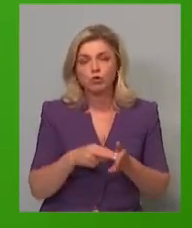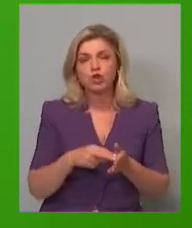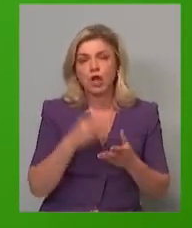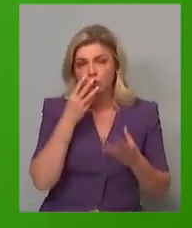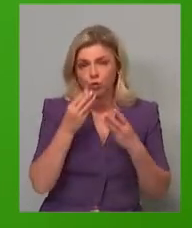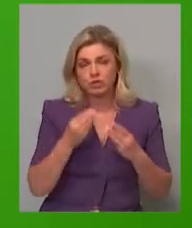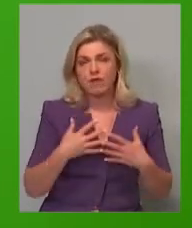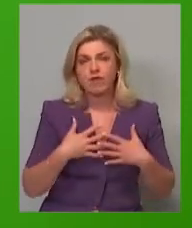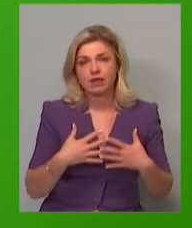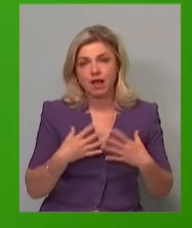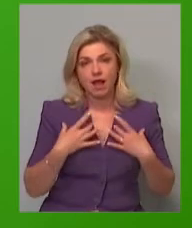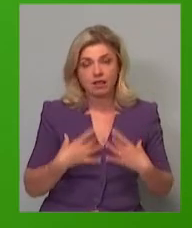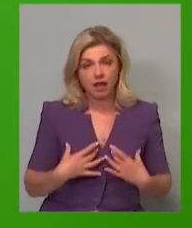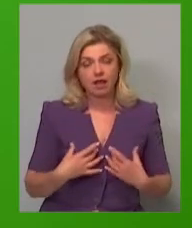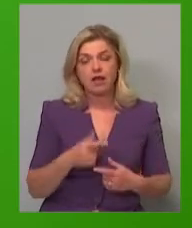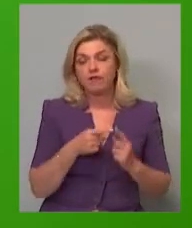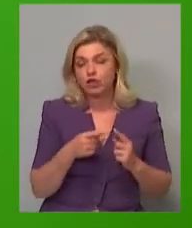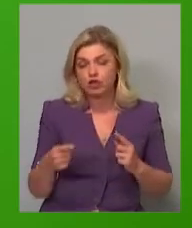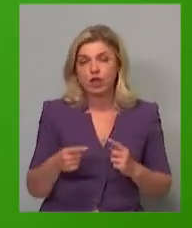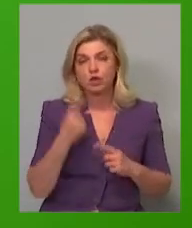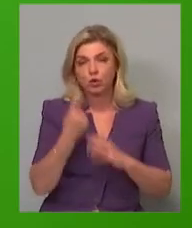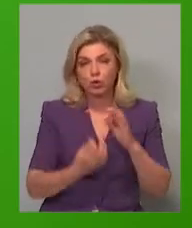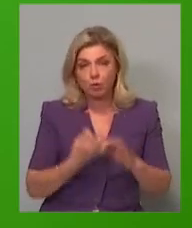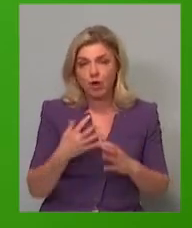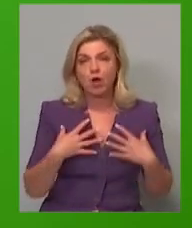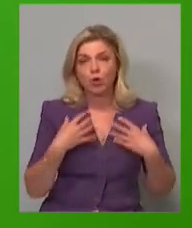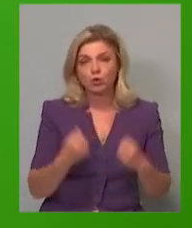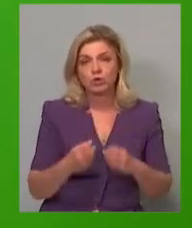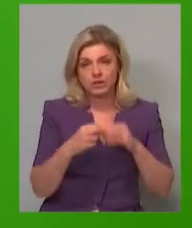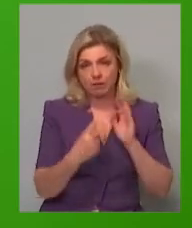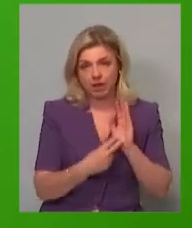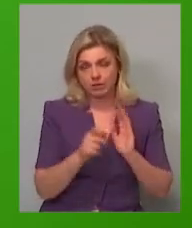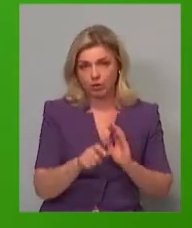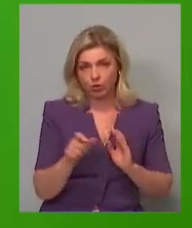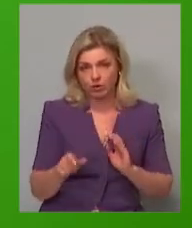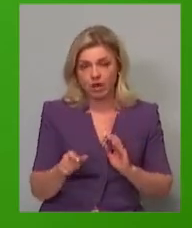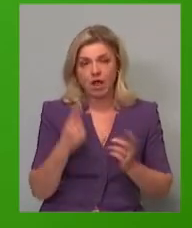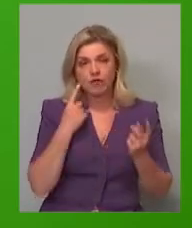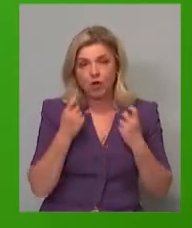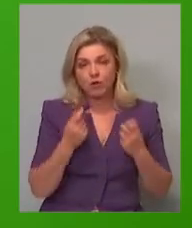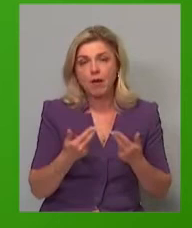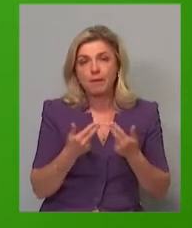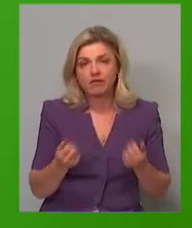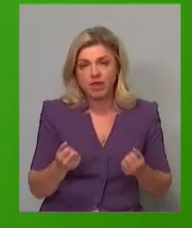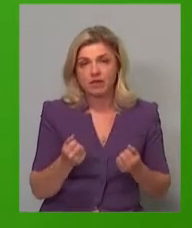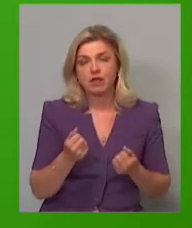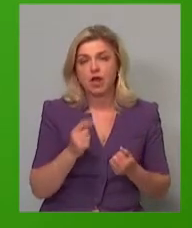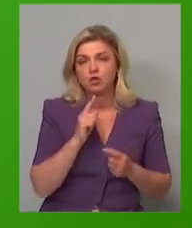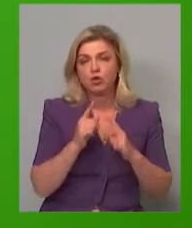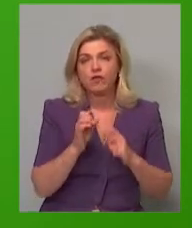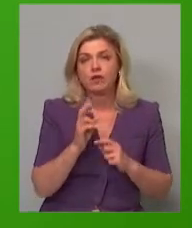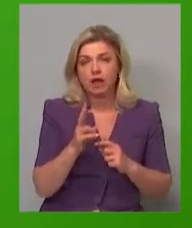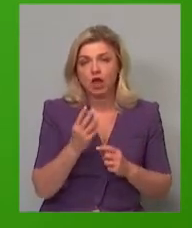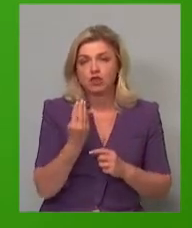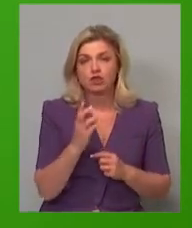штучної вентиляції легень. Протягом доби одужали 17 людей. Інформацію підтвердила речниця Миколаївського обласного штабу з протидії